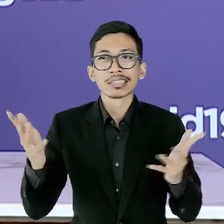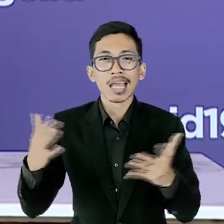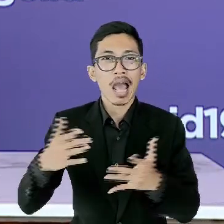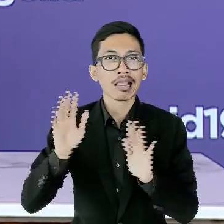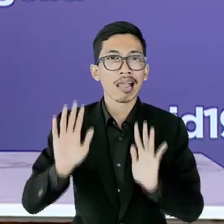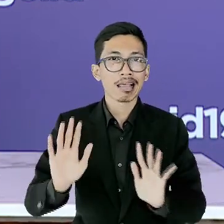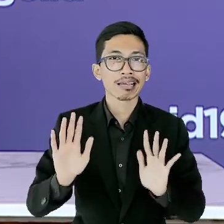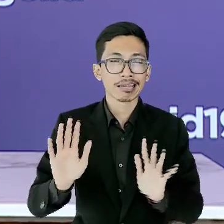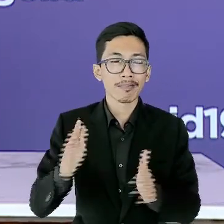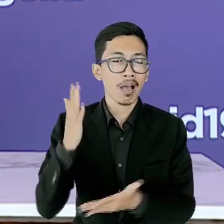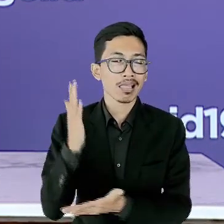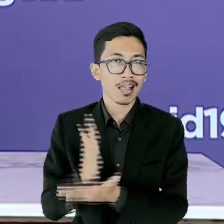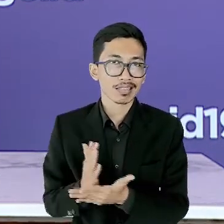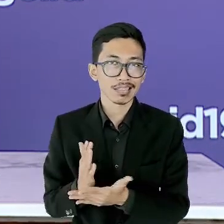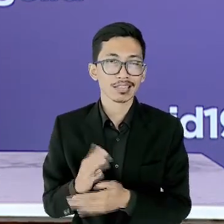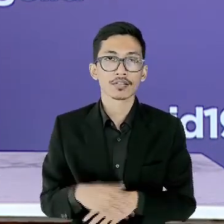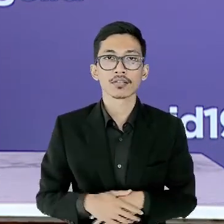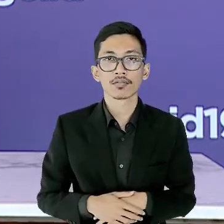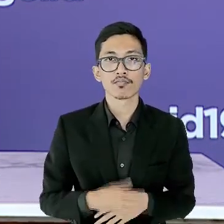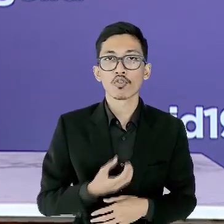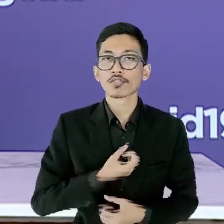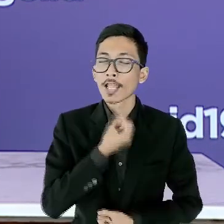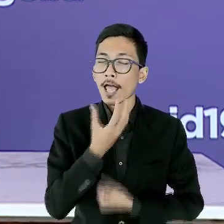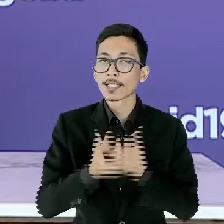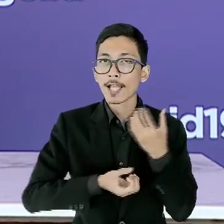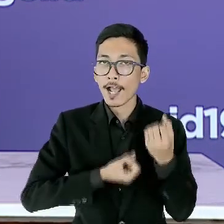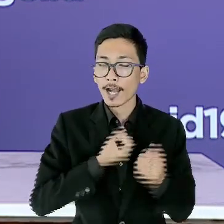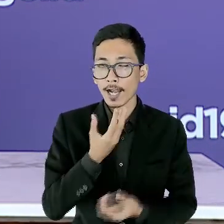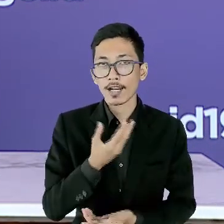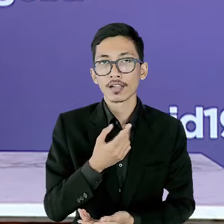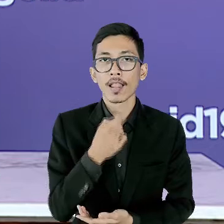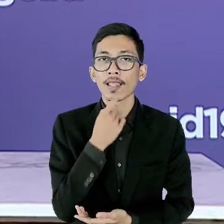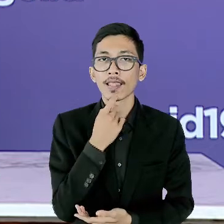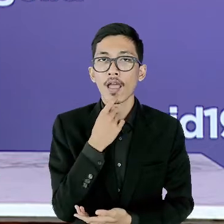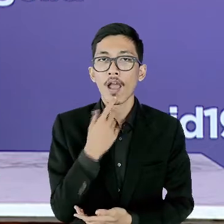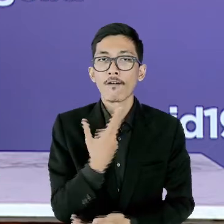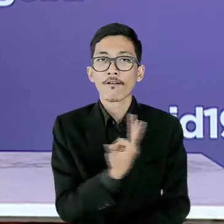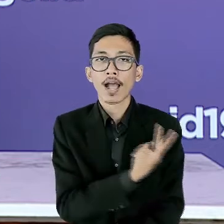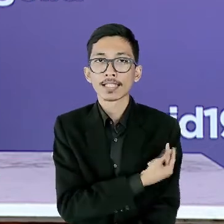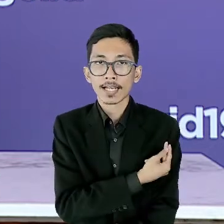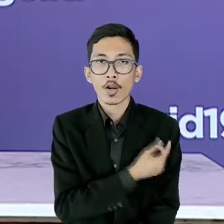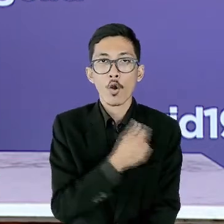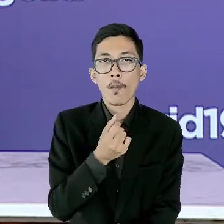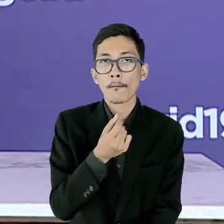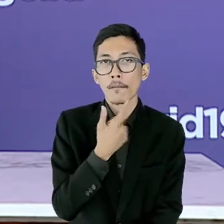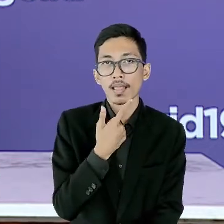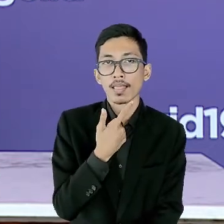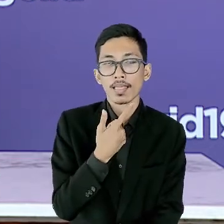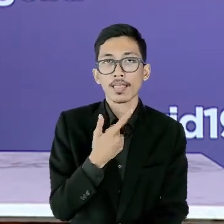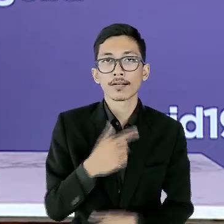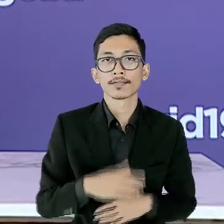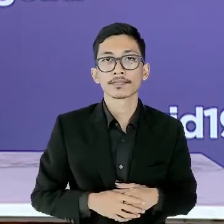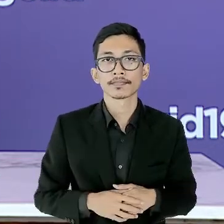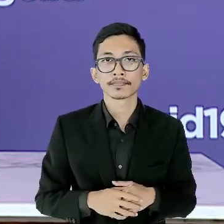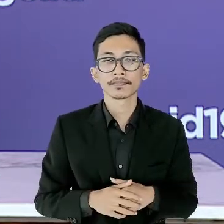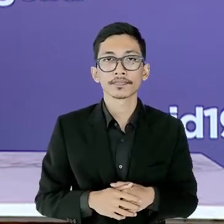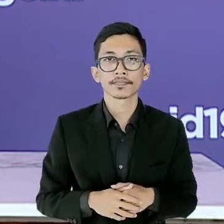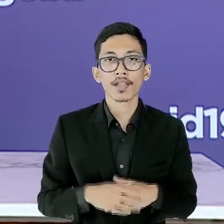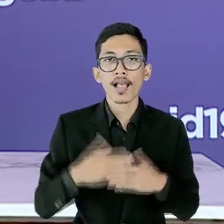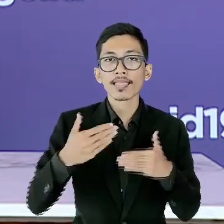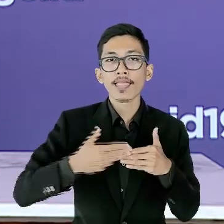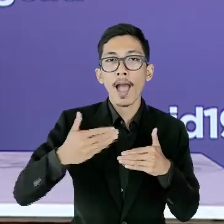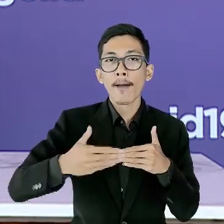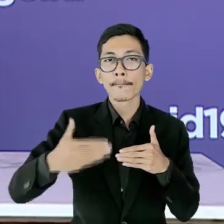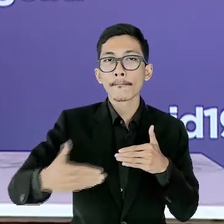menjelaskan tentang vaksin dan berbagai jenis obat yang digunakan dalam pengendalian COVID-19 dan tahapan